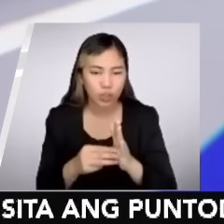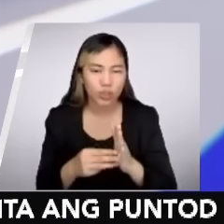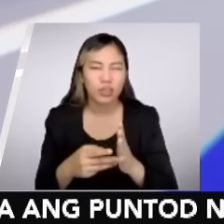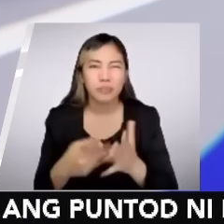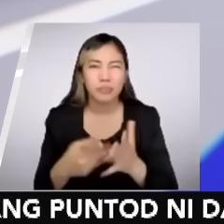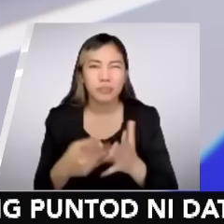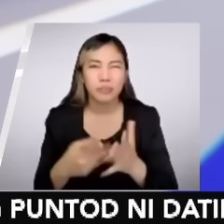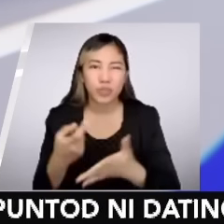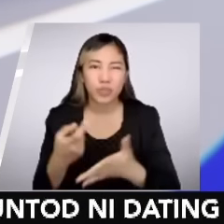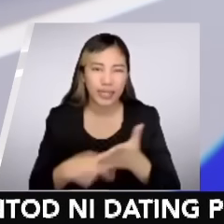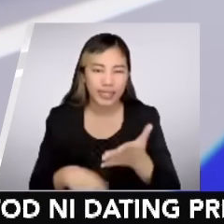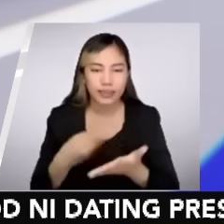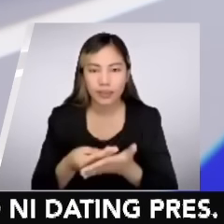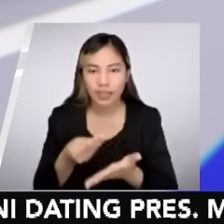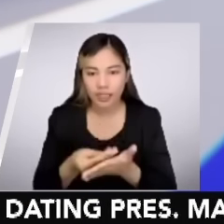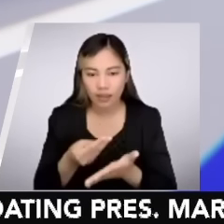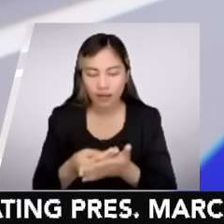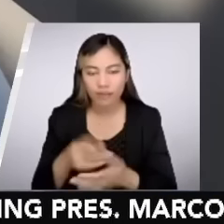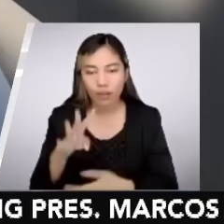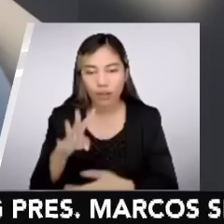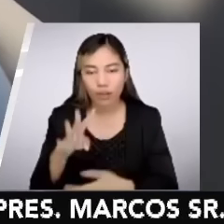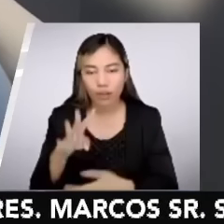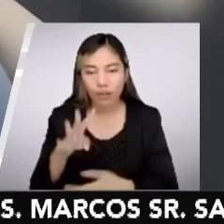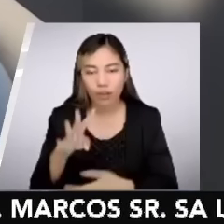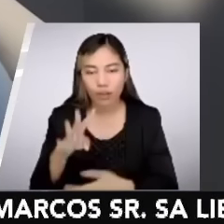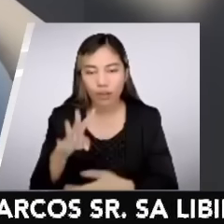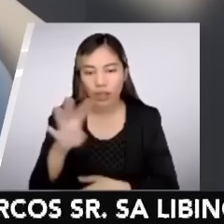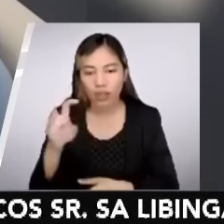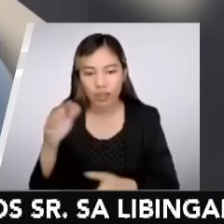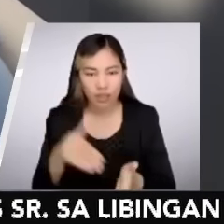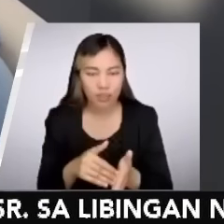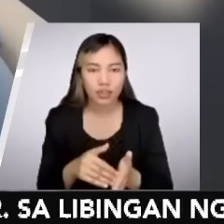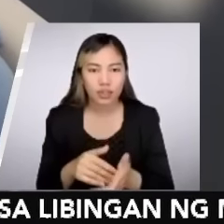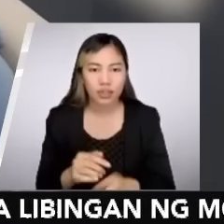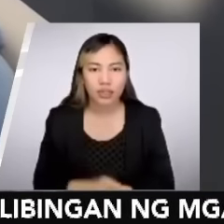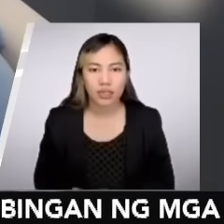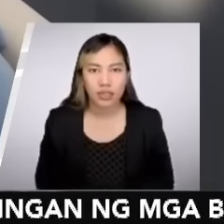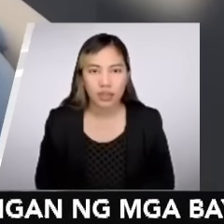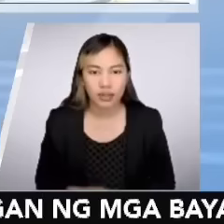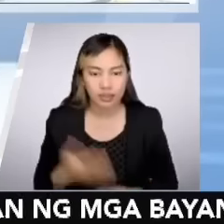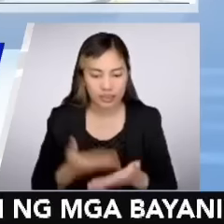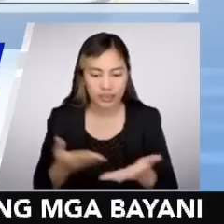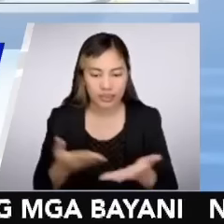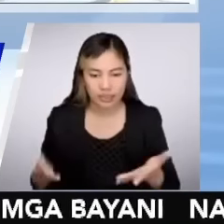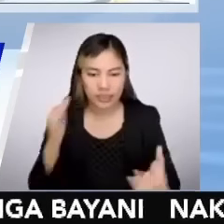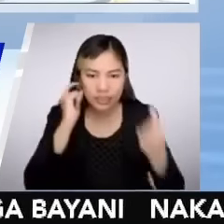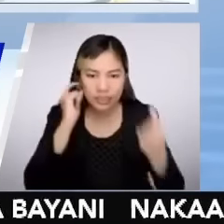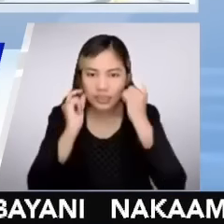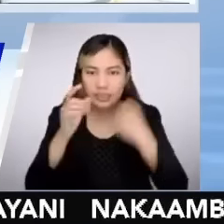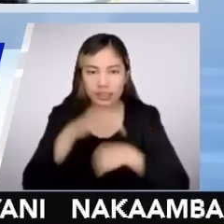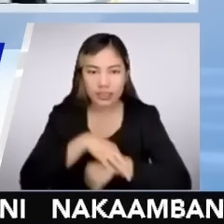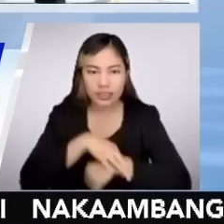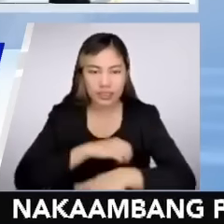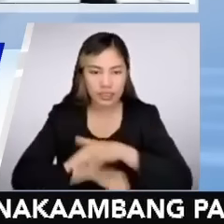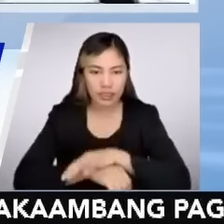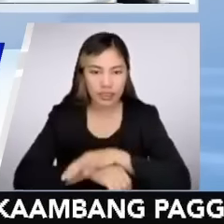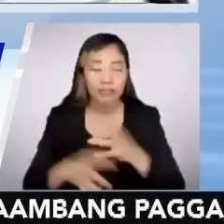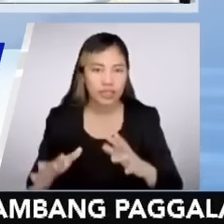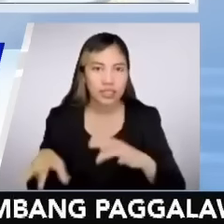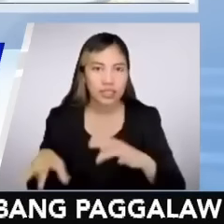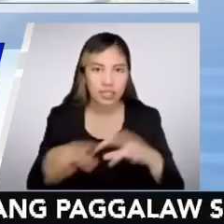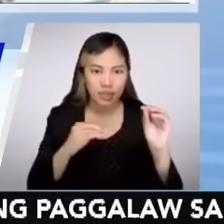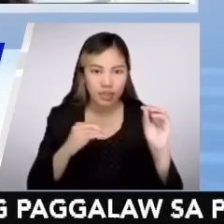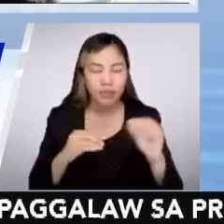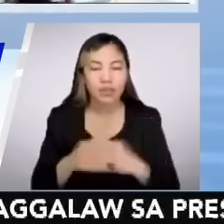na mga alahas. Agad daw tumakas ang mga armadong lalaki. Sinunda naman sila ng isa sa mga driver ng mga biktima